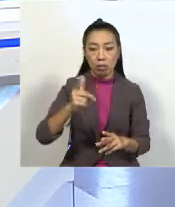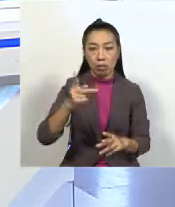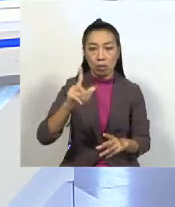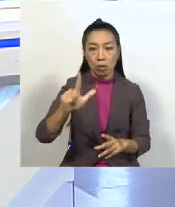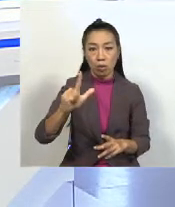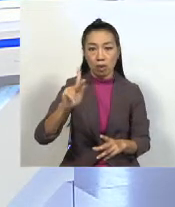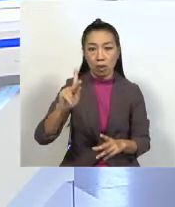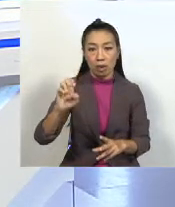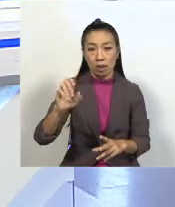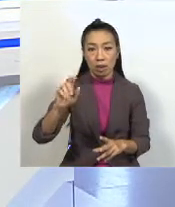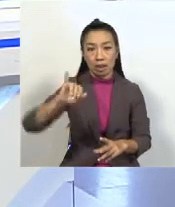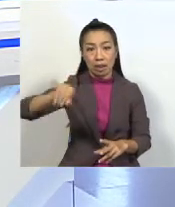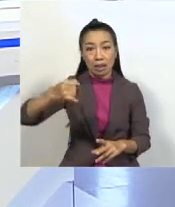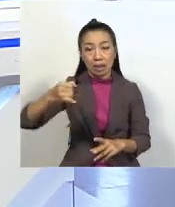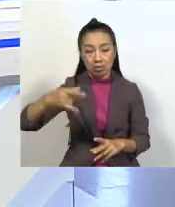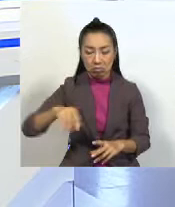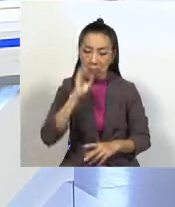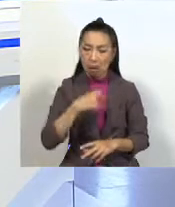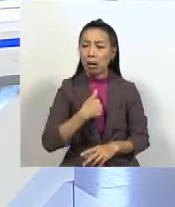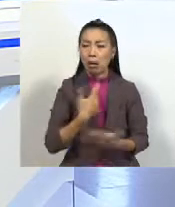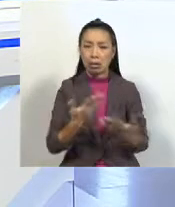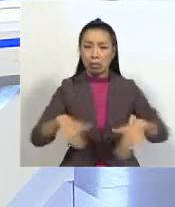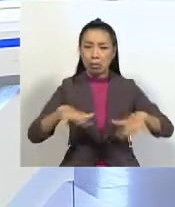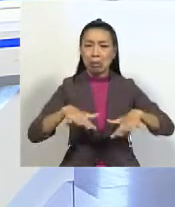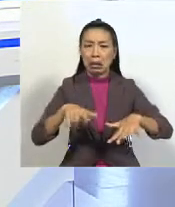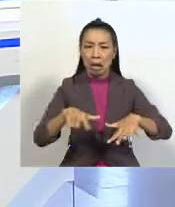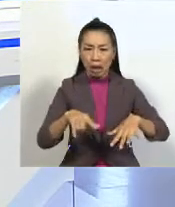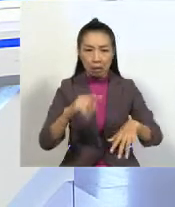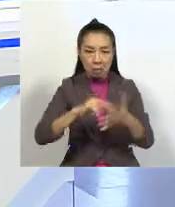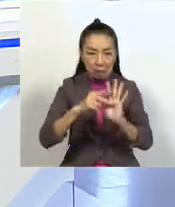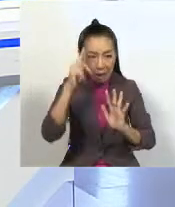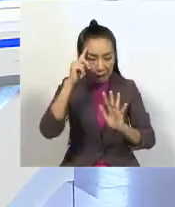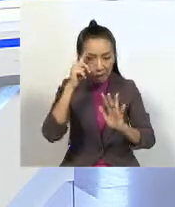อกเงินเพราะเอามาโชว์ด้วยน ะ ติดตามกันต่อไปนะครับในการตรว